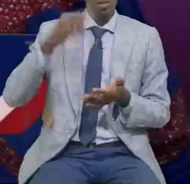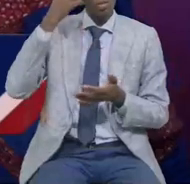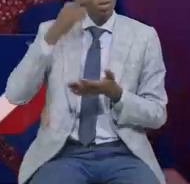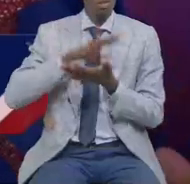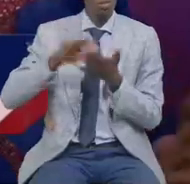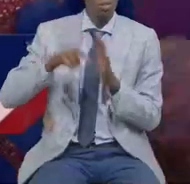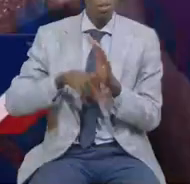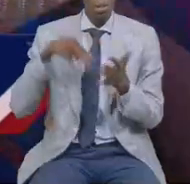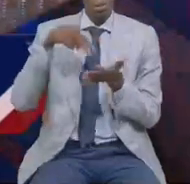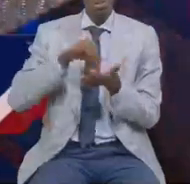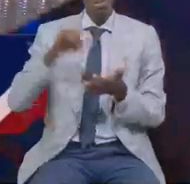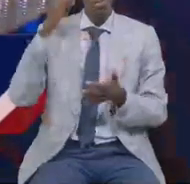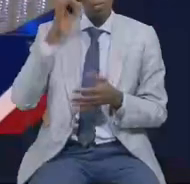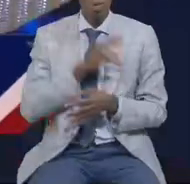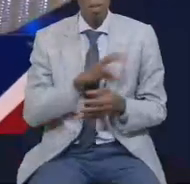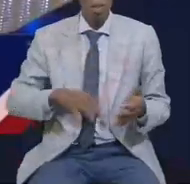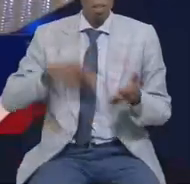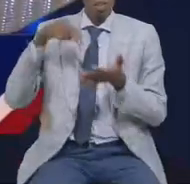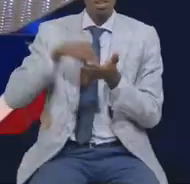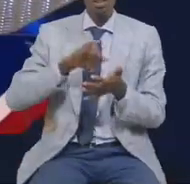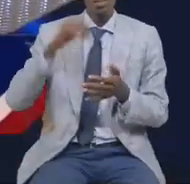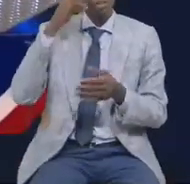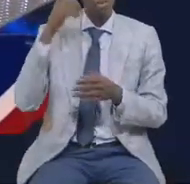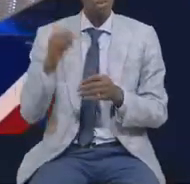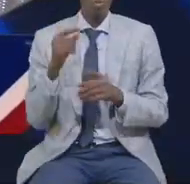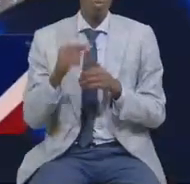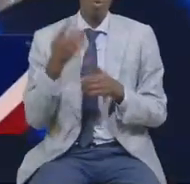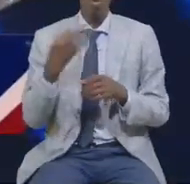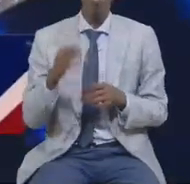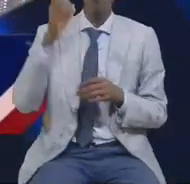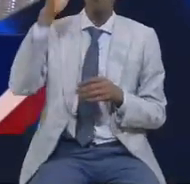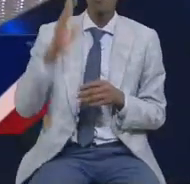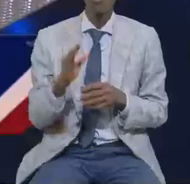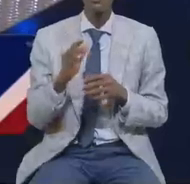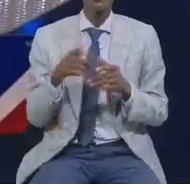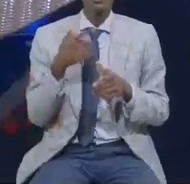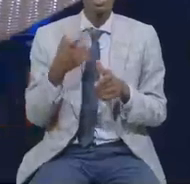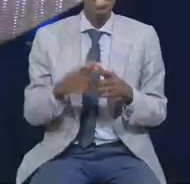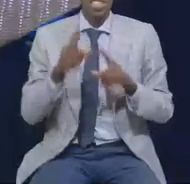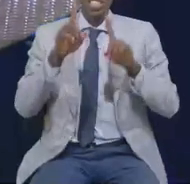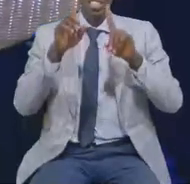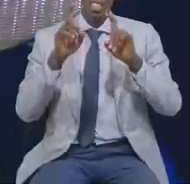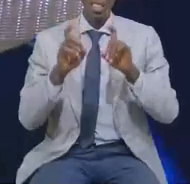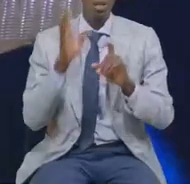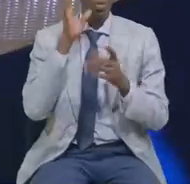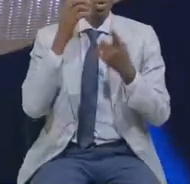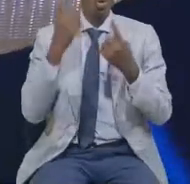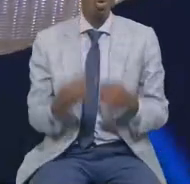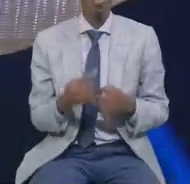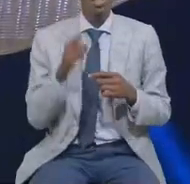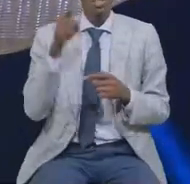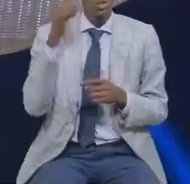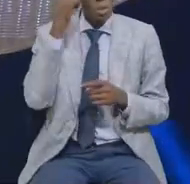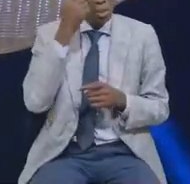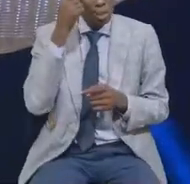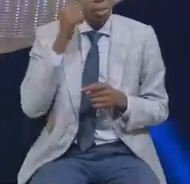justice, tenez-vous pour Christ, pour la parole de Dieu, pour la volonté de Dieu. Les épreuves viendront. Ne prenez